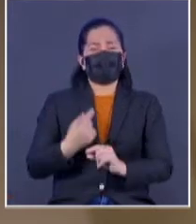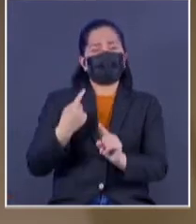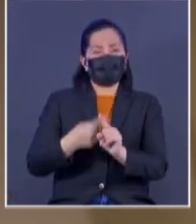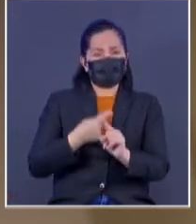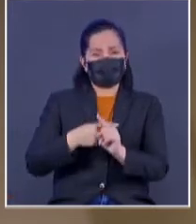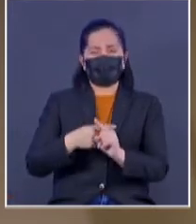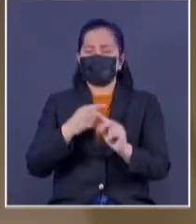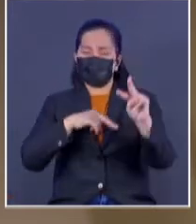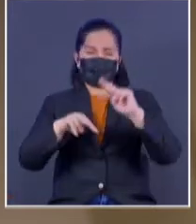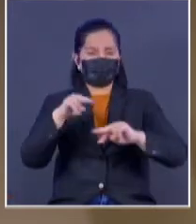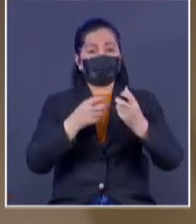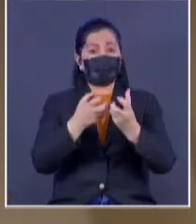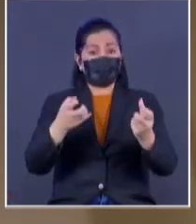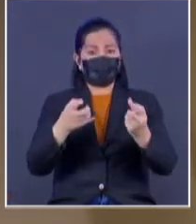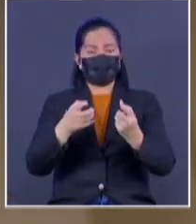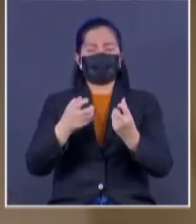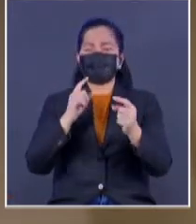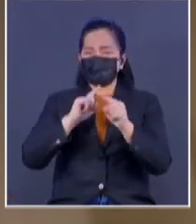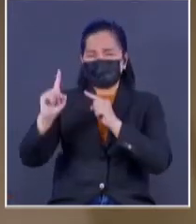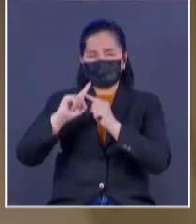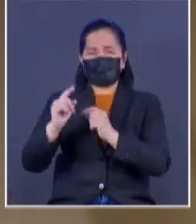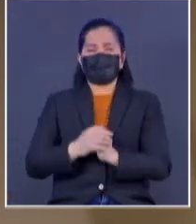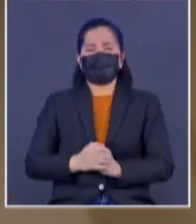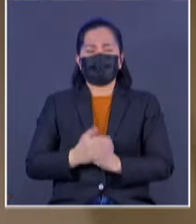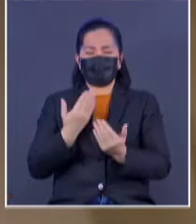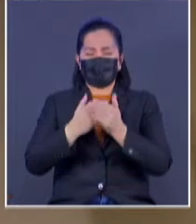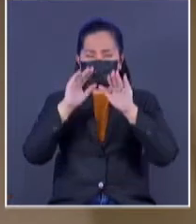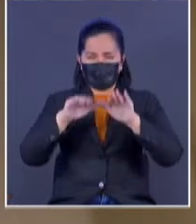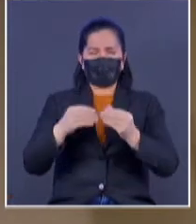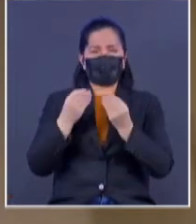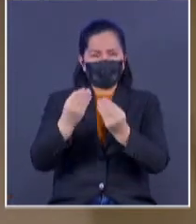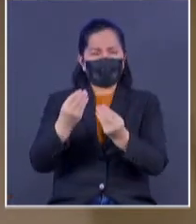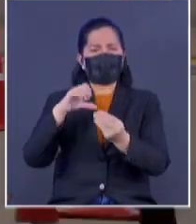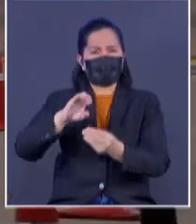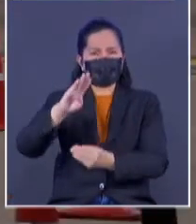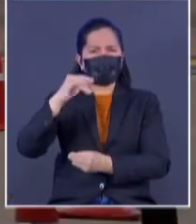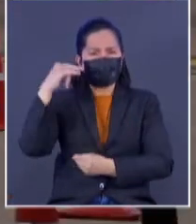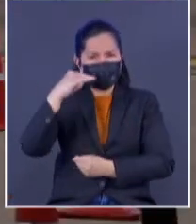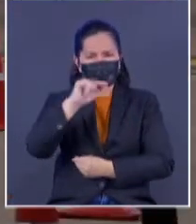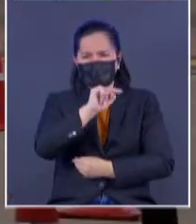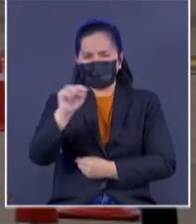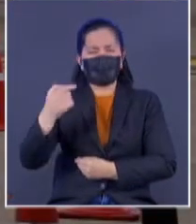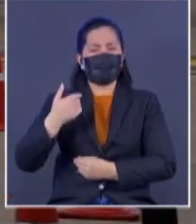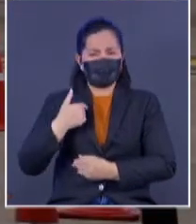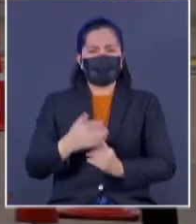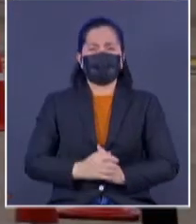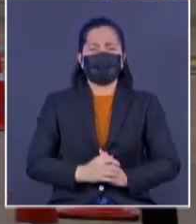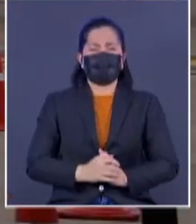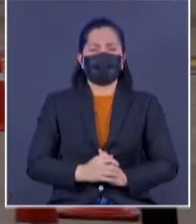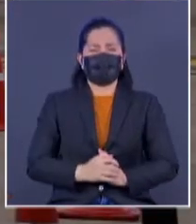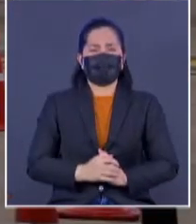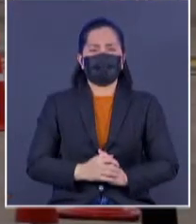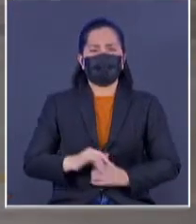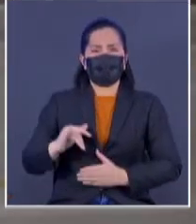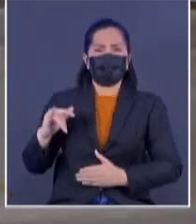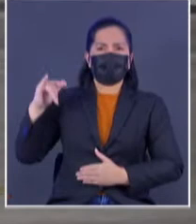แล้วก็ค่าบำรุงรักษาอุปกรณ์สื่อสารต่างๆอันนี้เขาปรับลดแล้วนะครับแล้วก็เรื่องของการปรับลดค่าบริการการเดิน